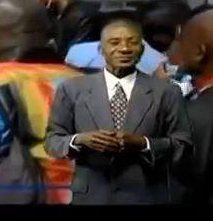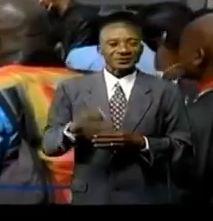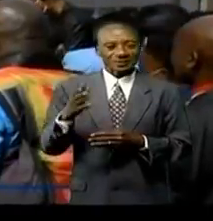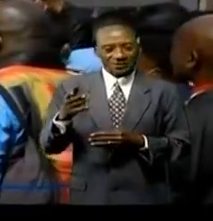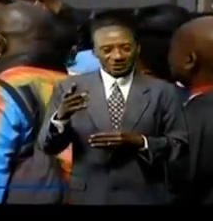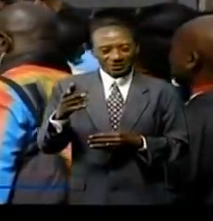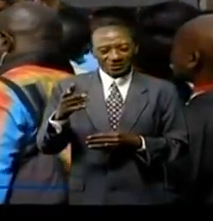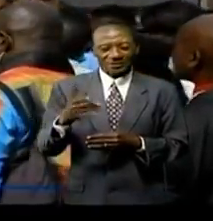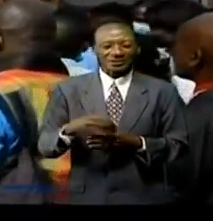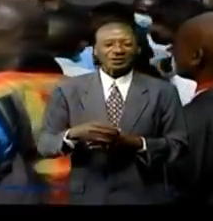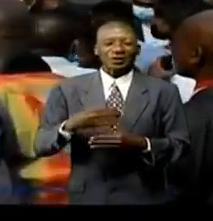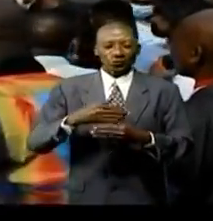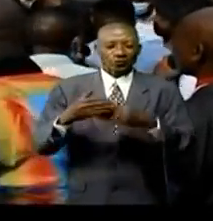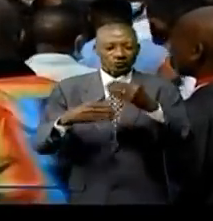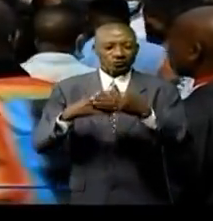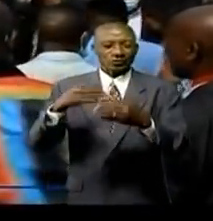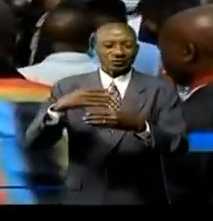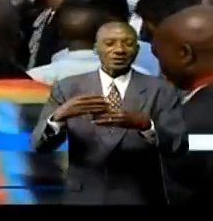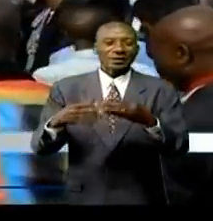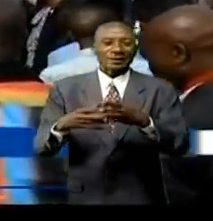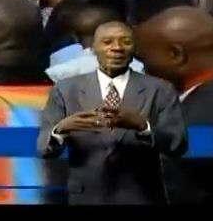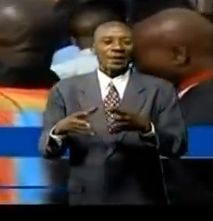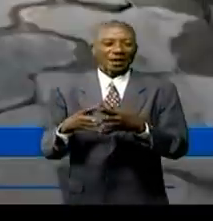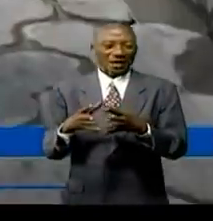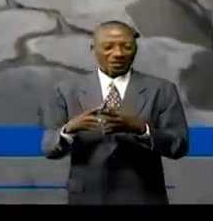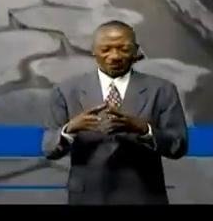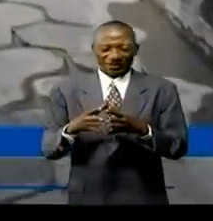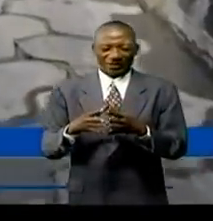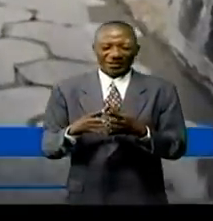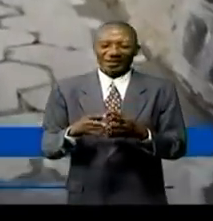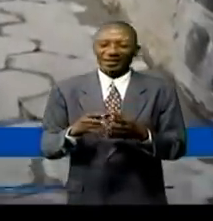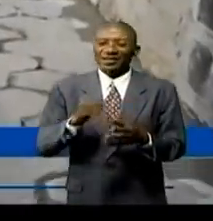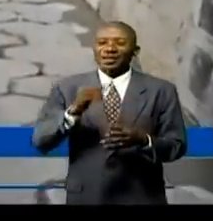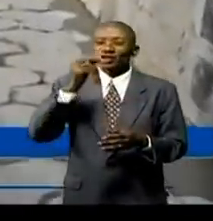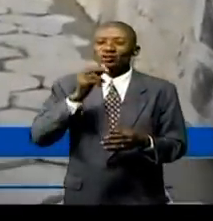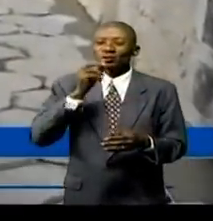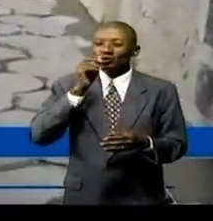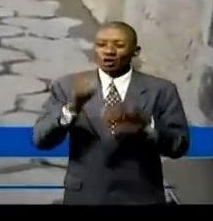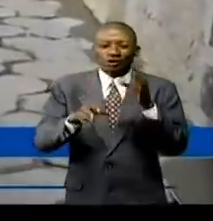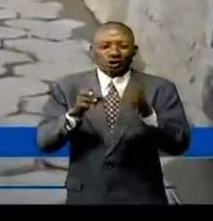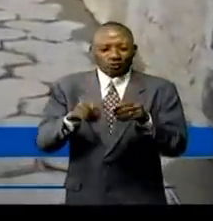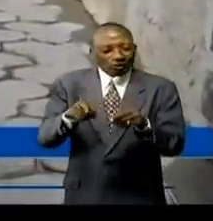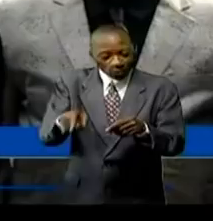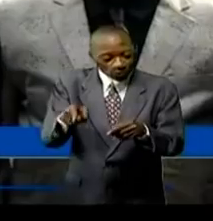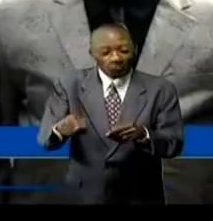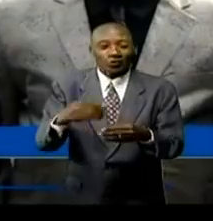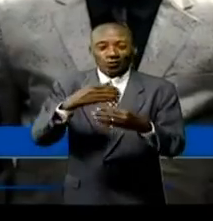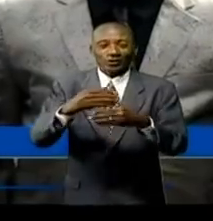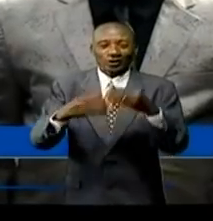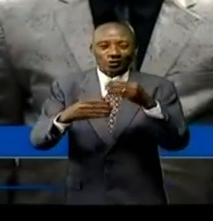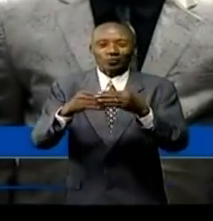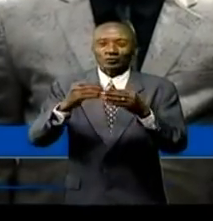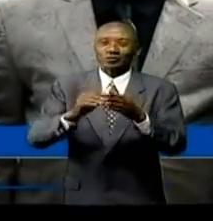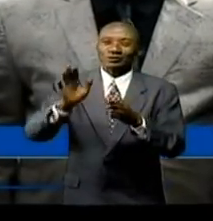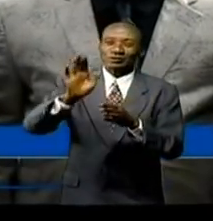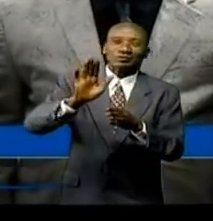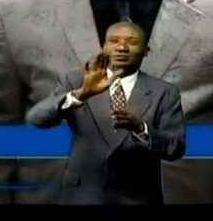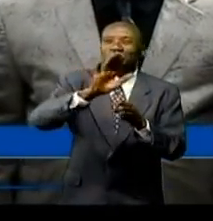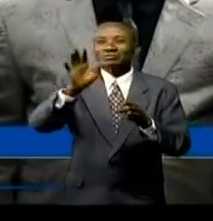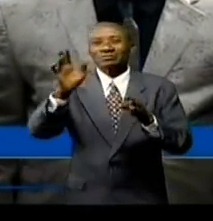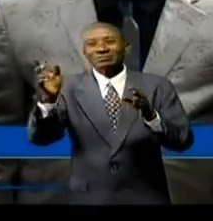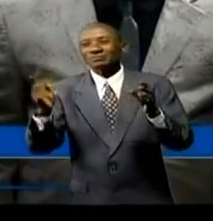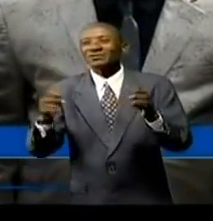issus, toujours de la transformation et de la valorisation des déchets plastiques en opportunités économiques, dont les briques, les pavés, les dalles,